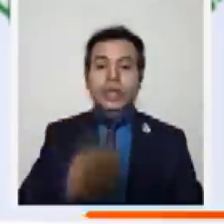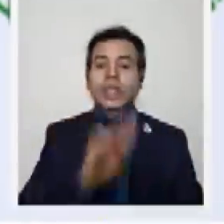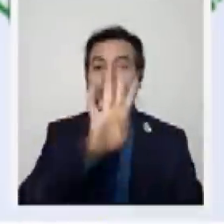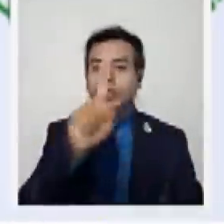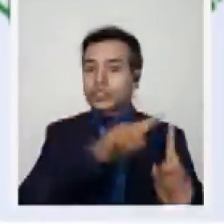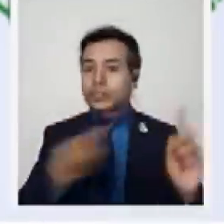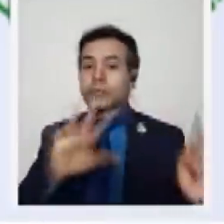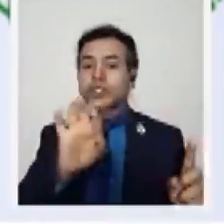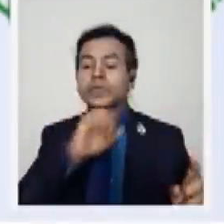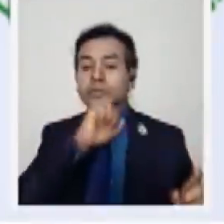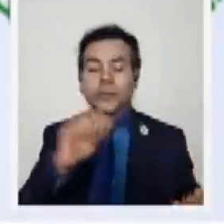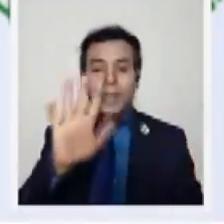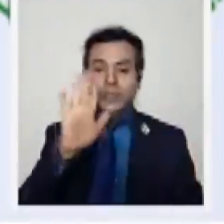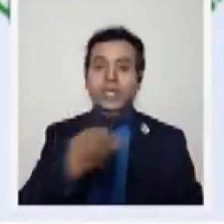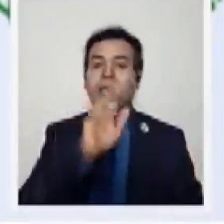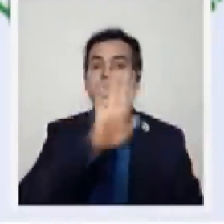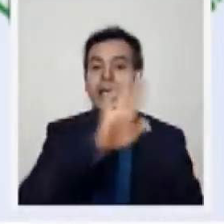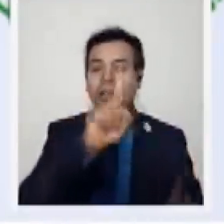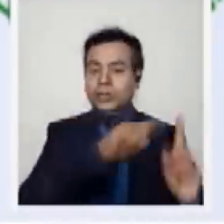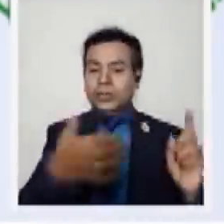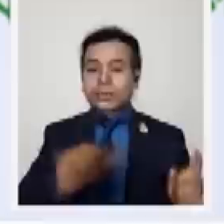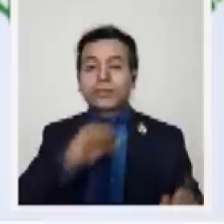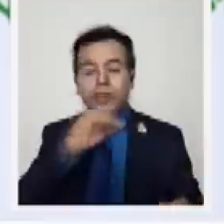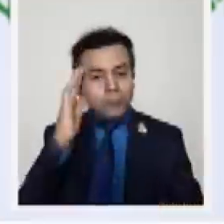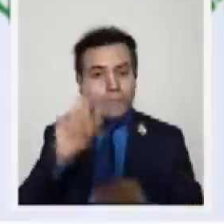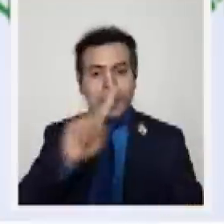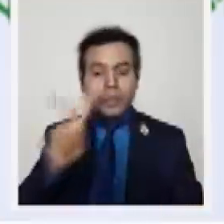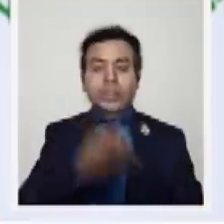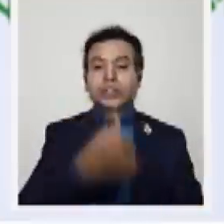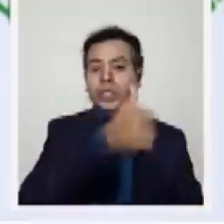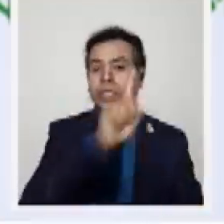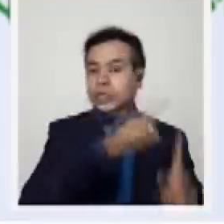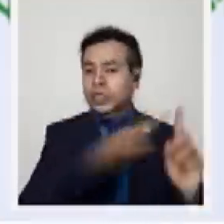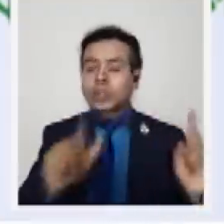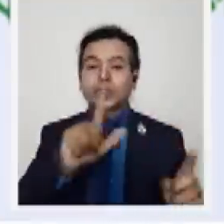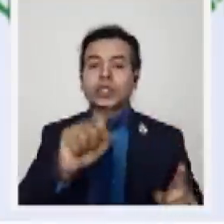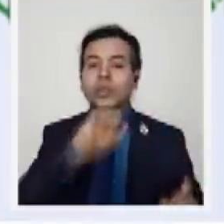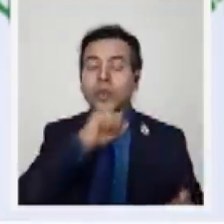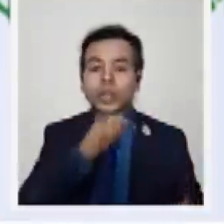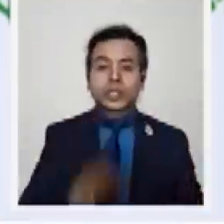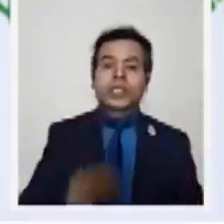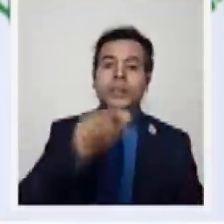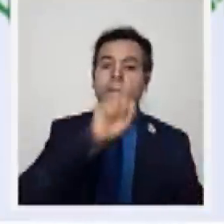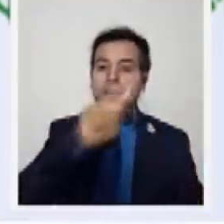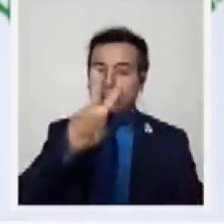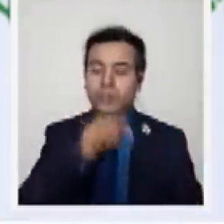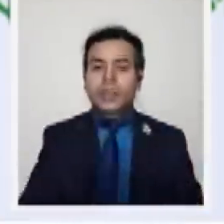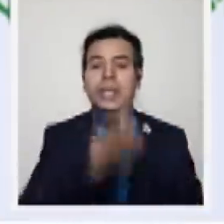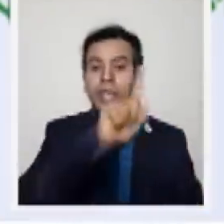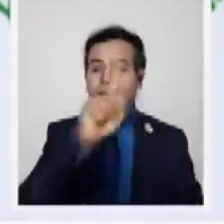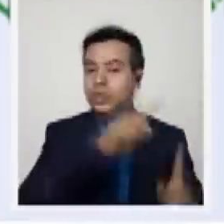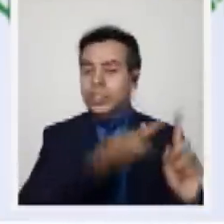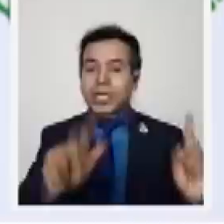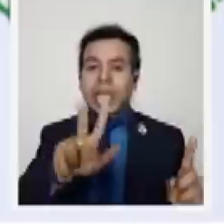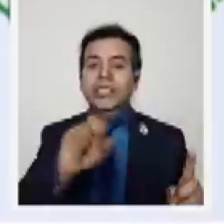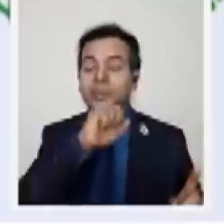1 জন, 31 থেকে 40 বছর 3 জন, 41 থেকে 50 বছর 5 জন, 51 থেকে 60 বছর 12 জন, 61 থেকে 70 বছর